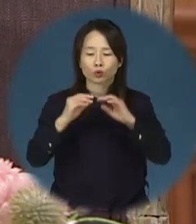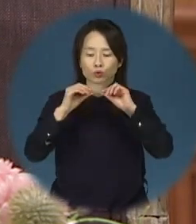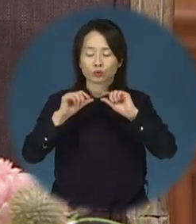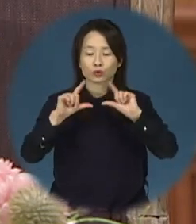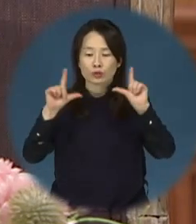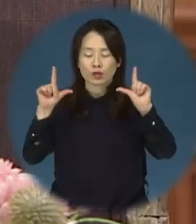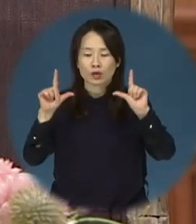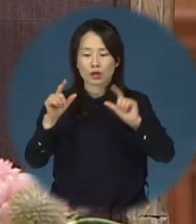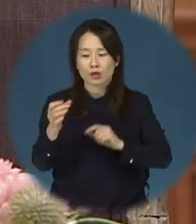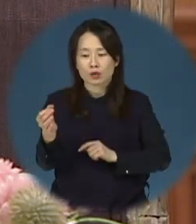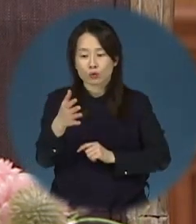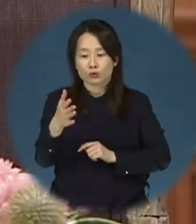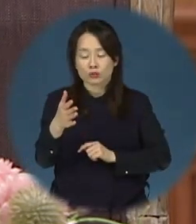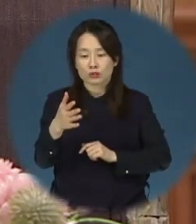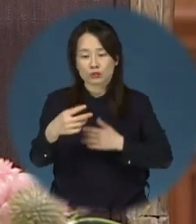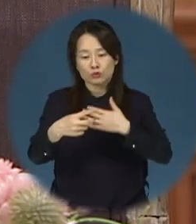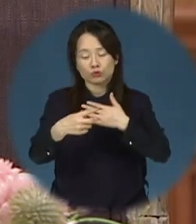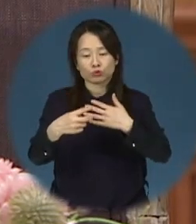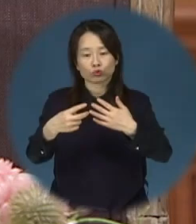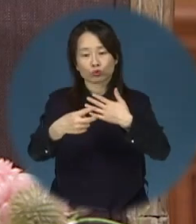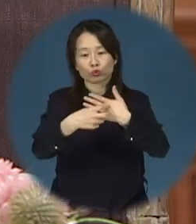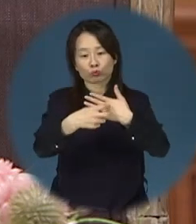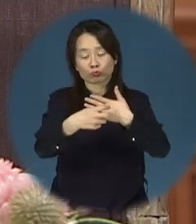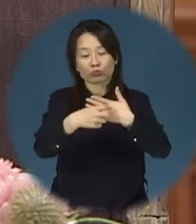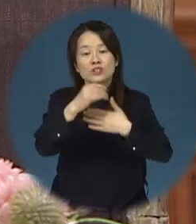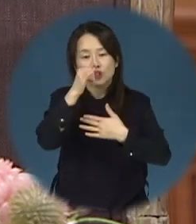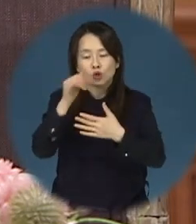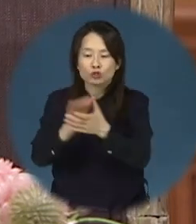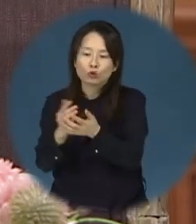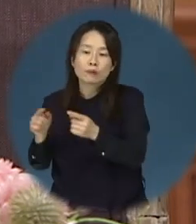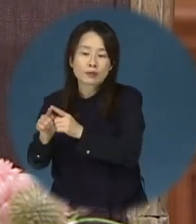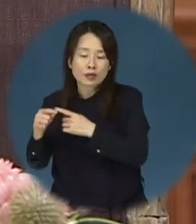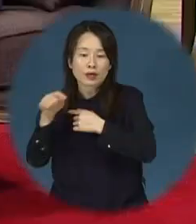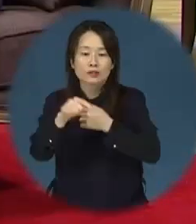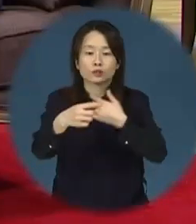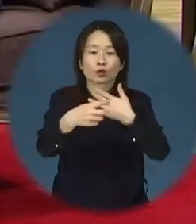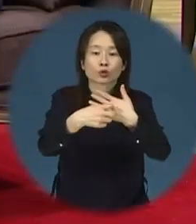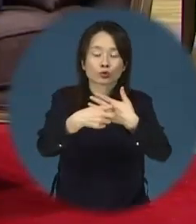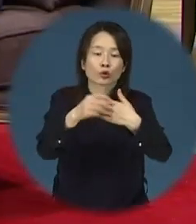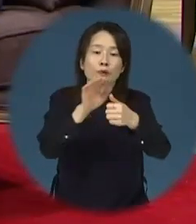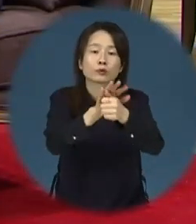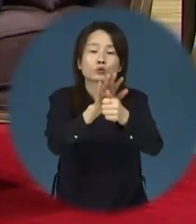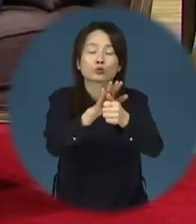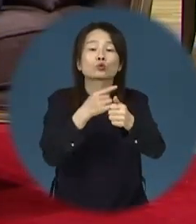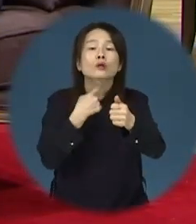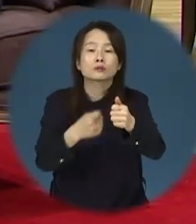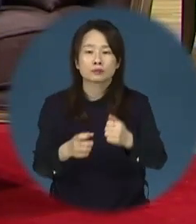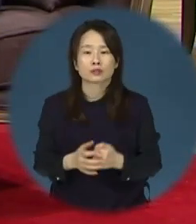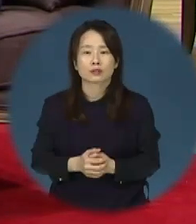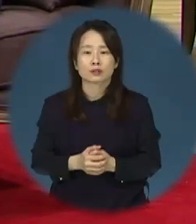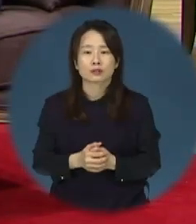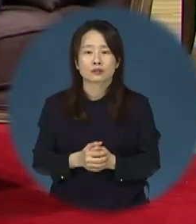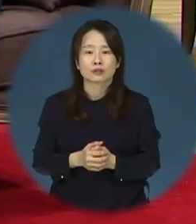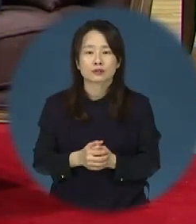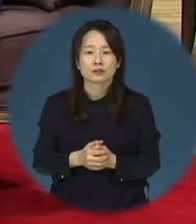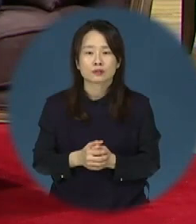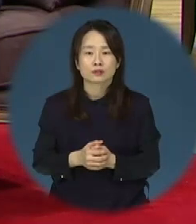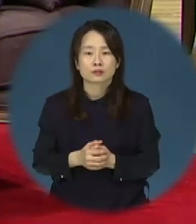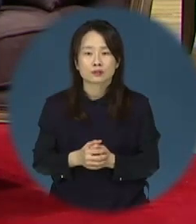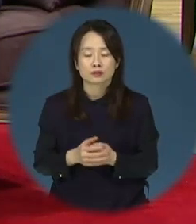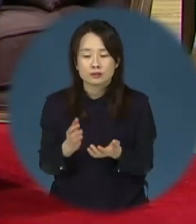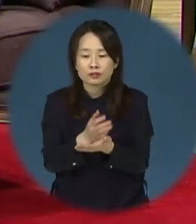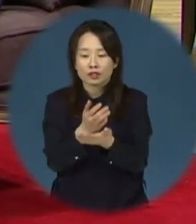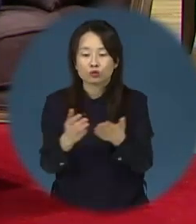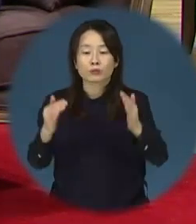무료 진료를 이렇게 친구들하고 하는데 하면 할수록 괴로워졌어요. 그 거리에서 무료 진료를 아니 거리가 아니라 이제 나눔의